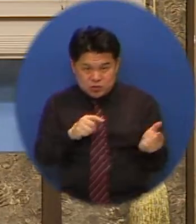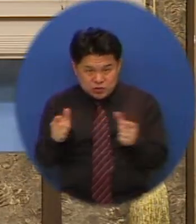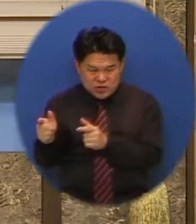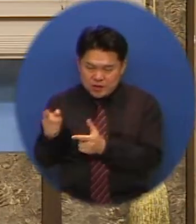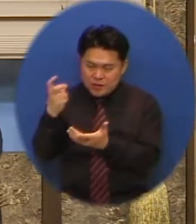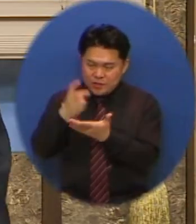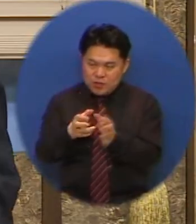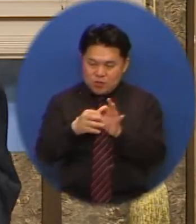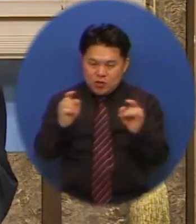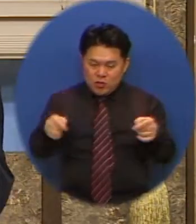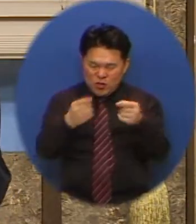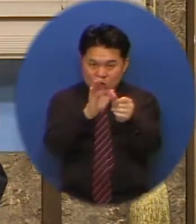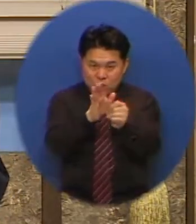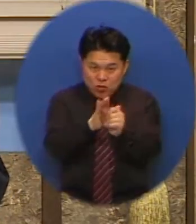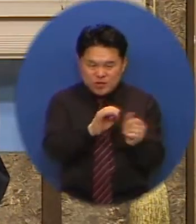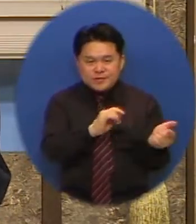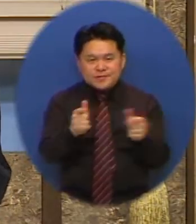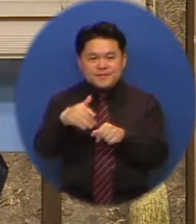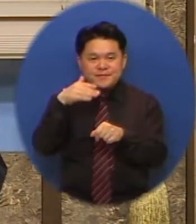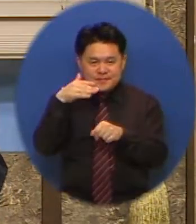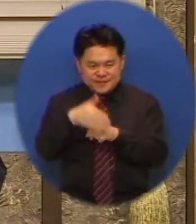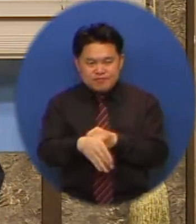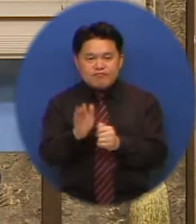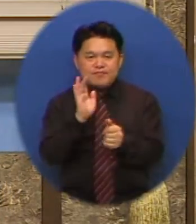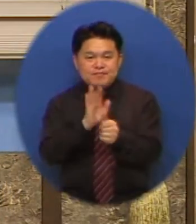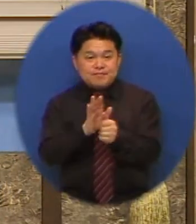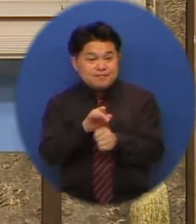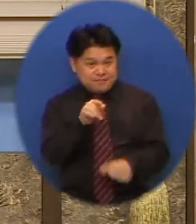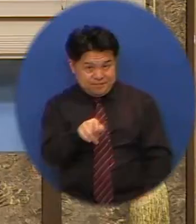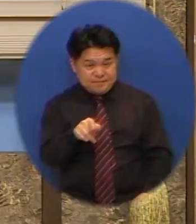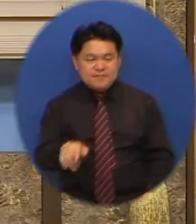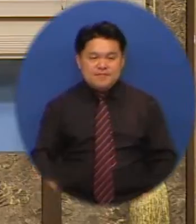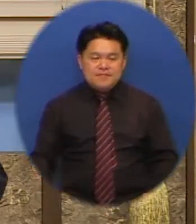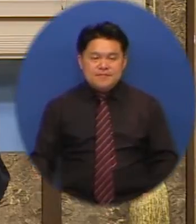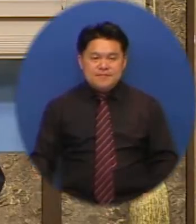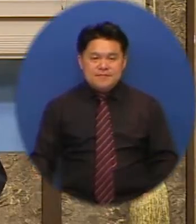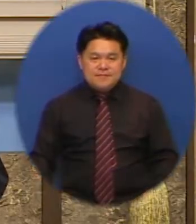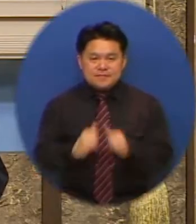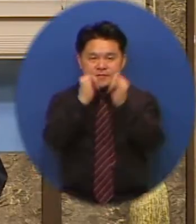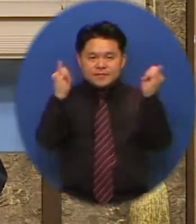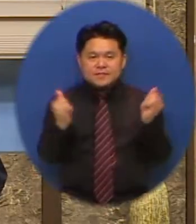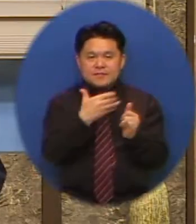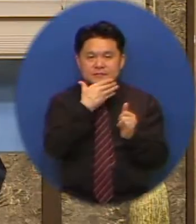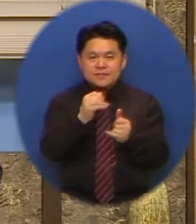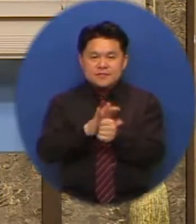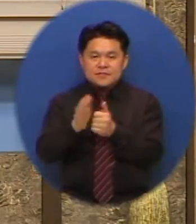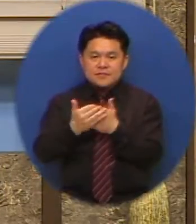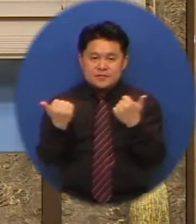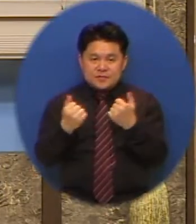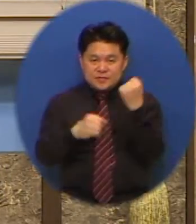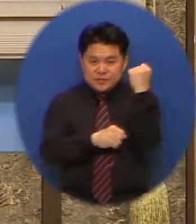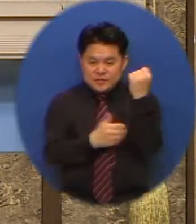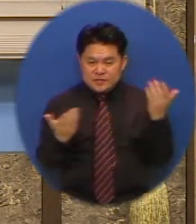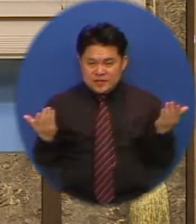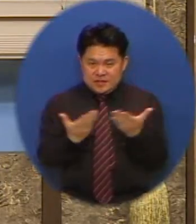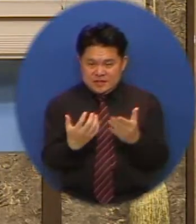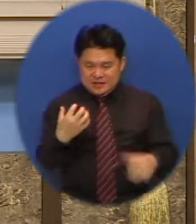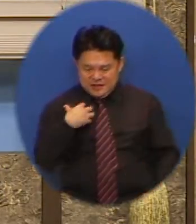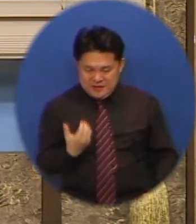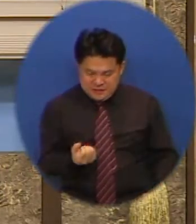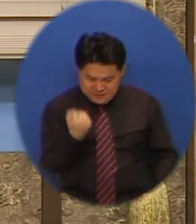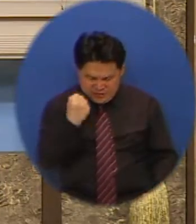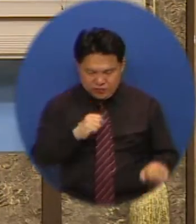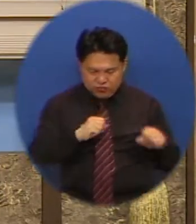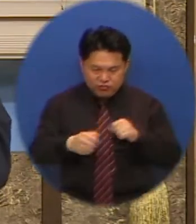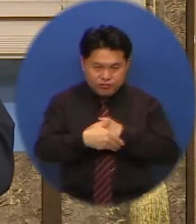해주고 그래서 다양한 형태의 이렇게 지원을 하는 거를 사회복지협의회의 기본 업무로 이렇게